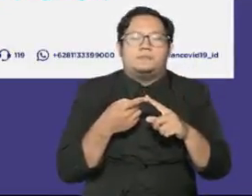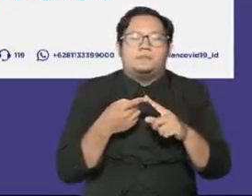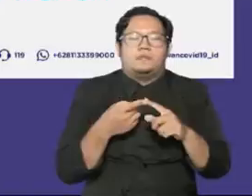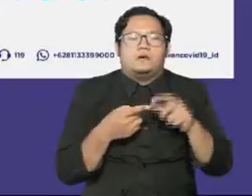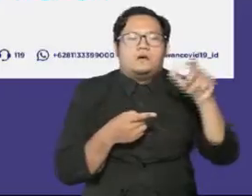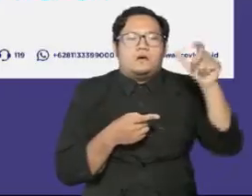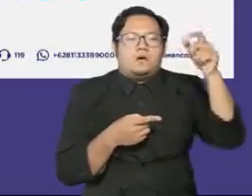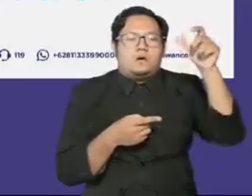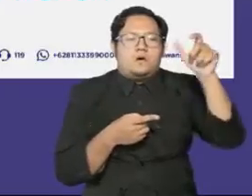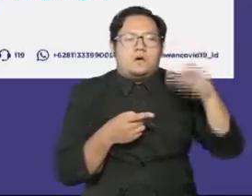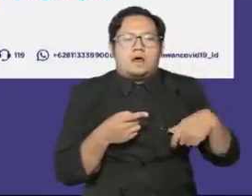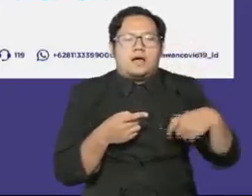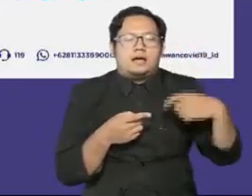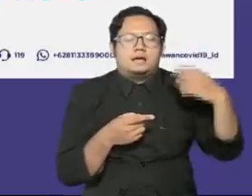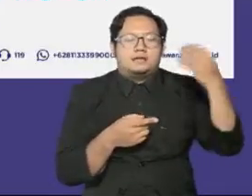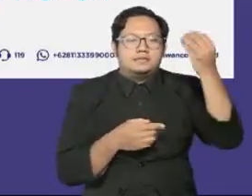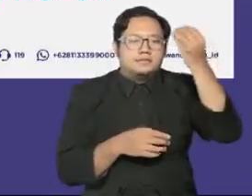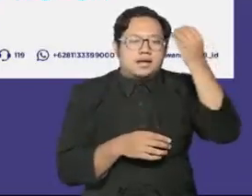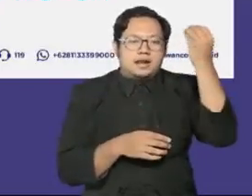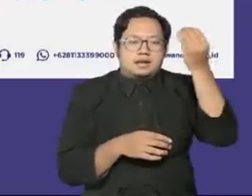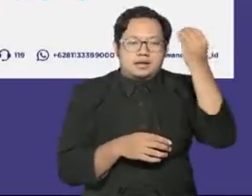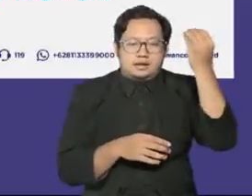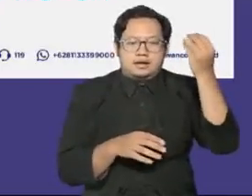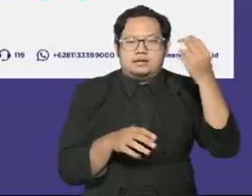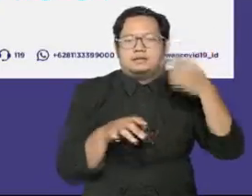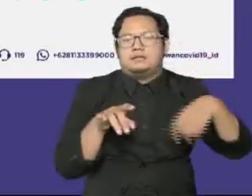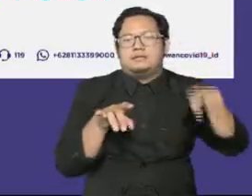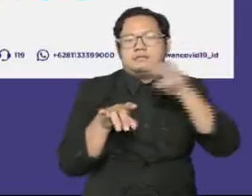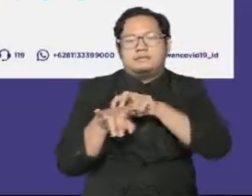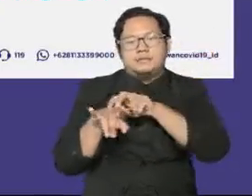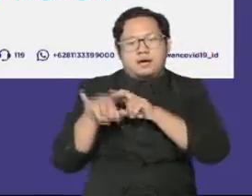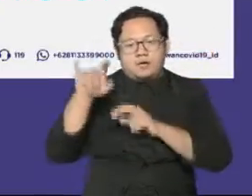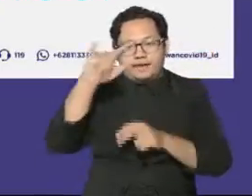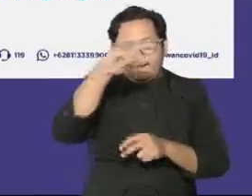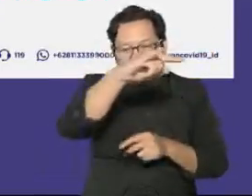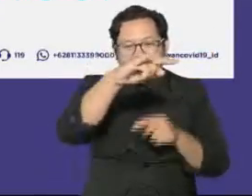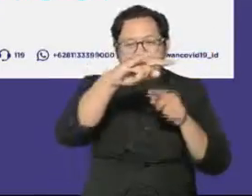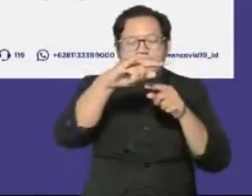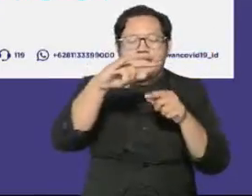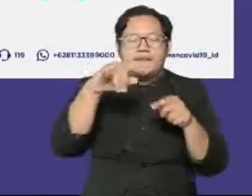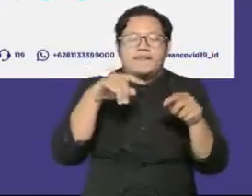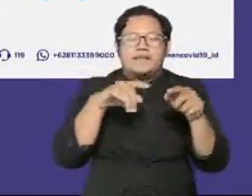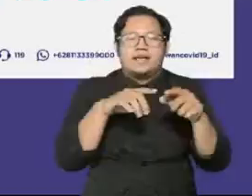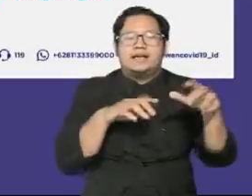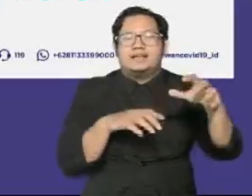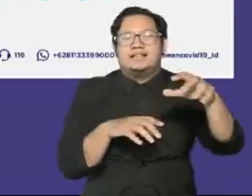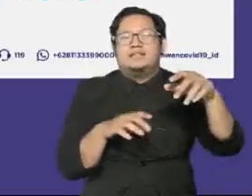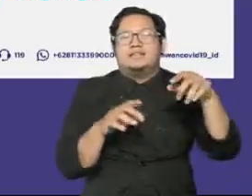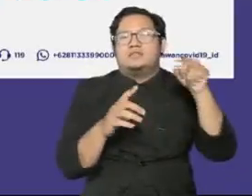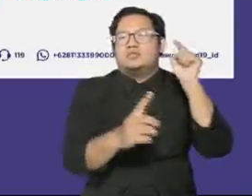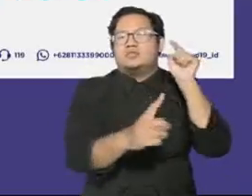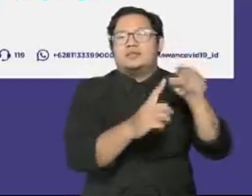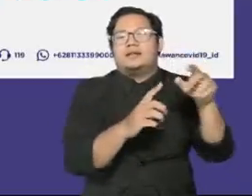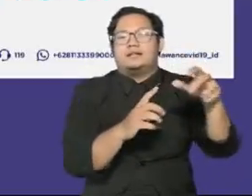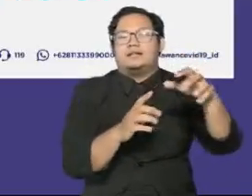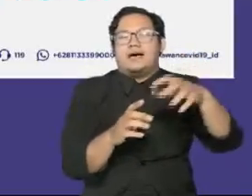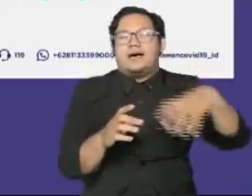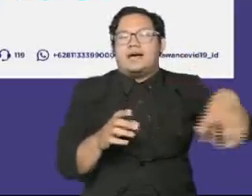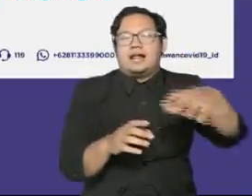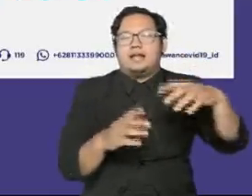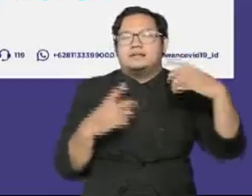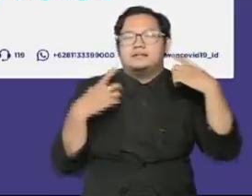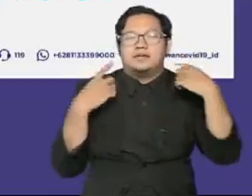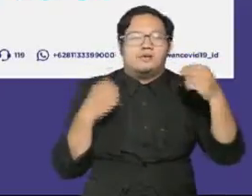perjalanan jarak jauh dengan moda transportasi udara dari dan ke daerah di wilayah pulau Jawa dan Bali